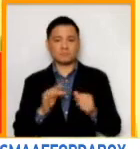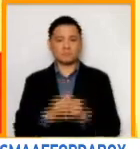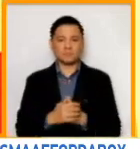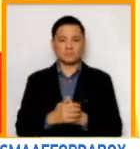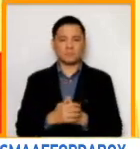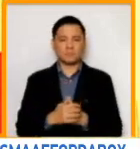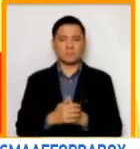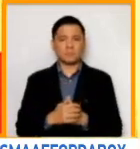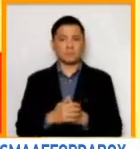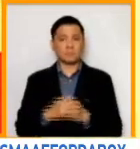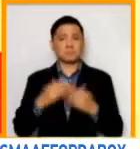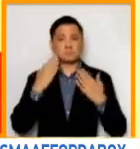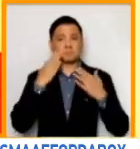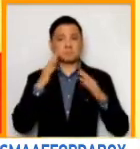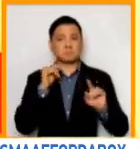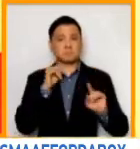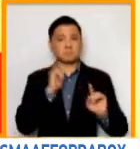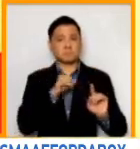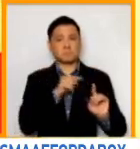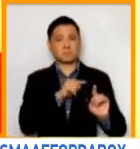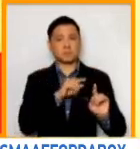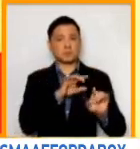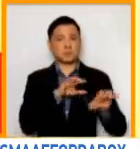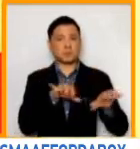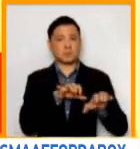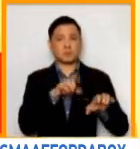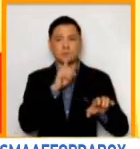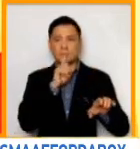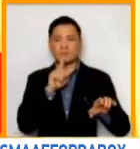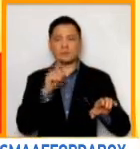yung nilipatan ko po, nang tinutuloyan ko po dyan,